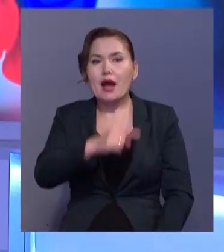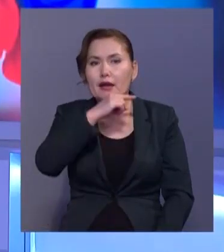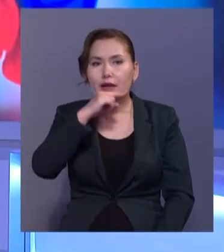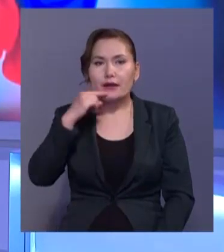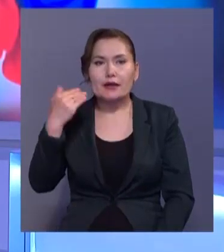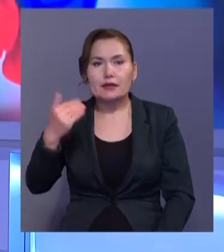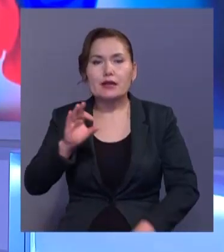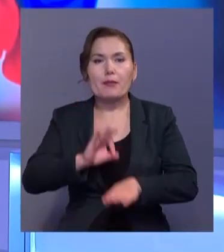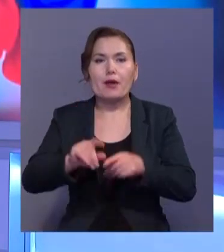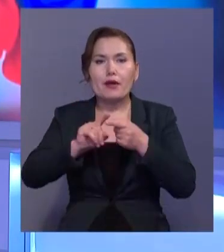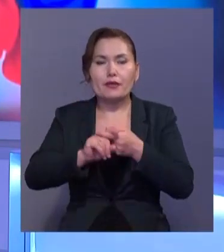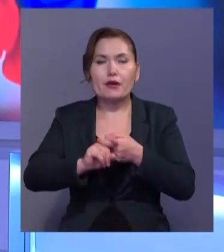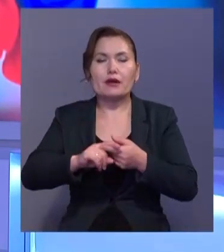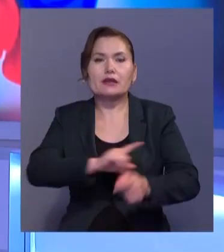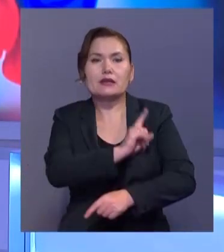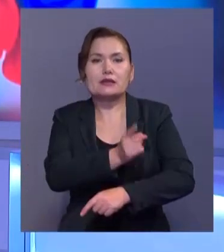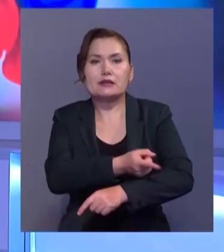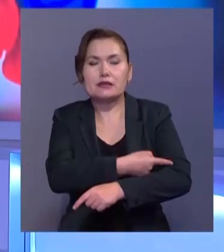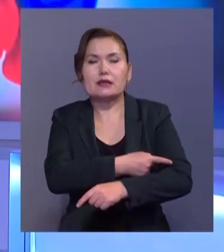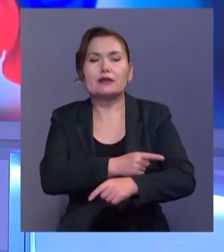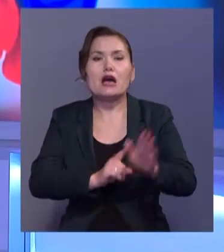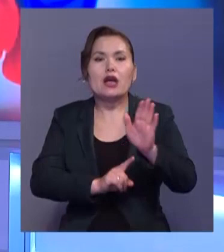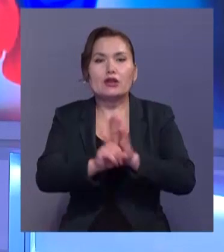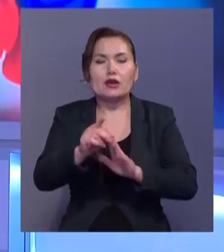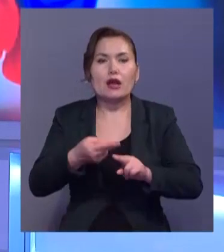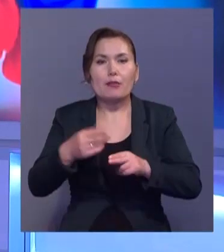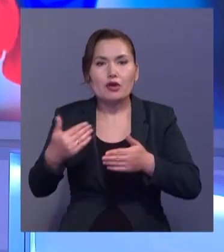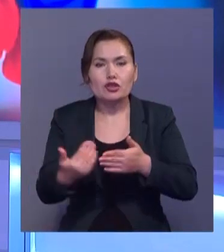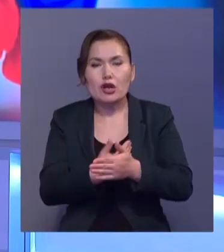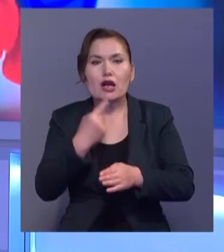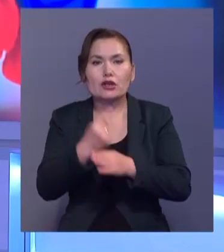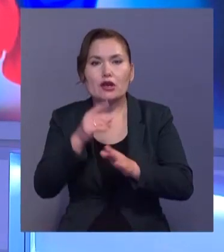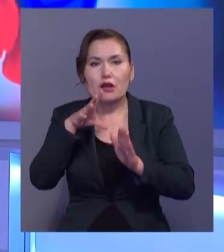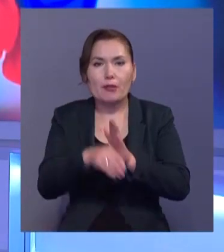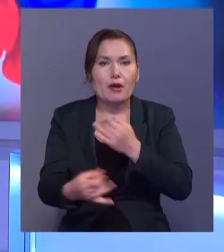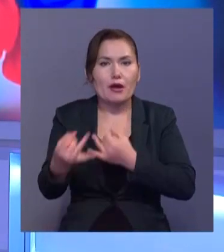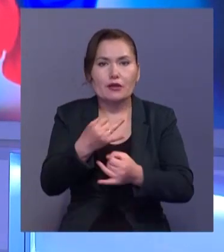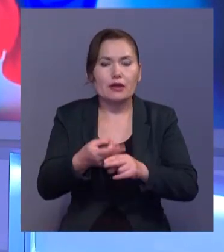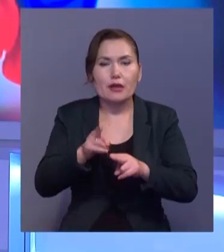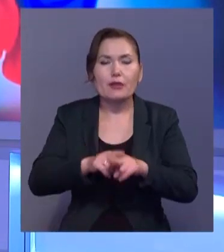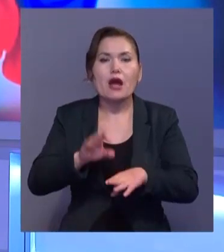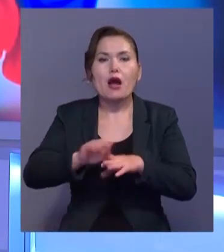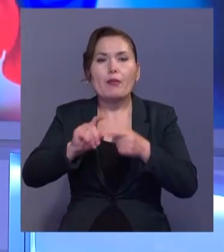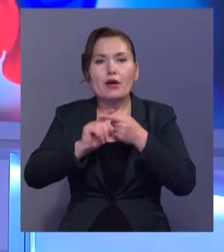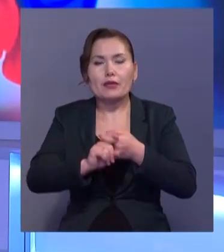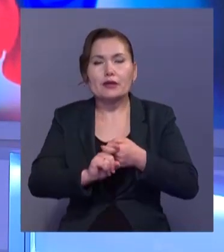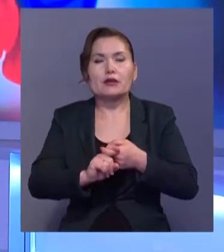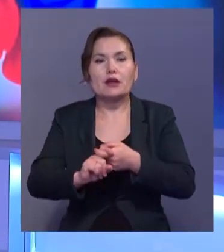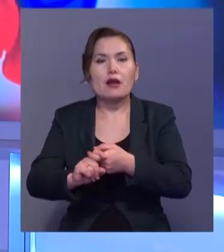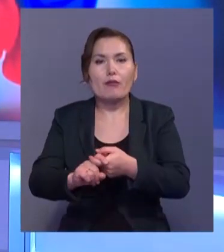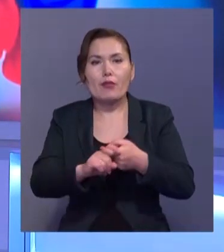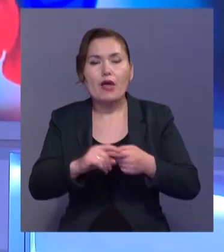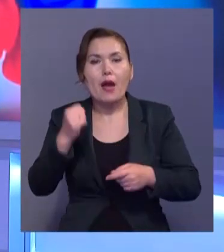Ресейде індеттің таралуының қайта күшеуіне байланысты жаңа шектеулер енгізу талқыланып жатыр. Дертті жұқтырғандар